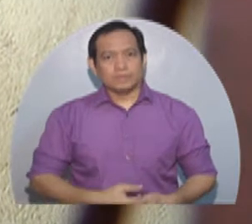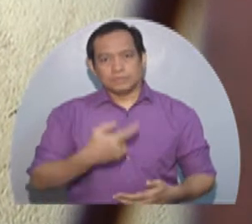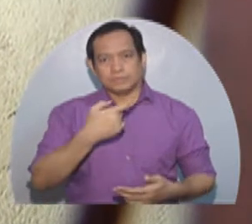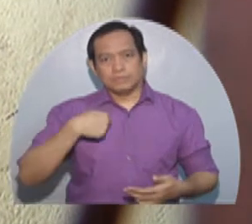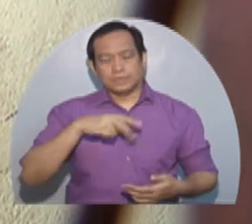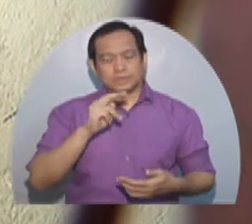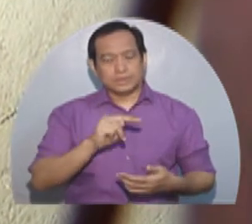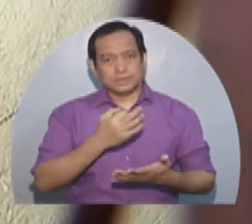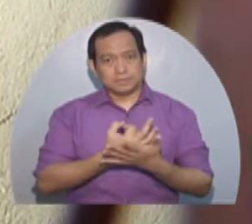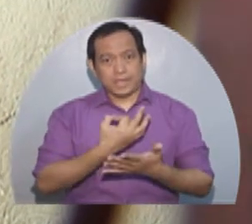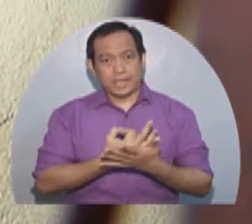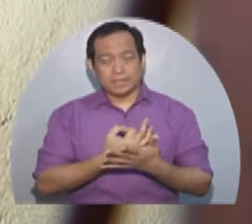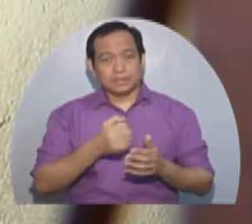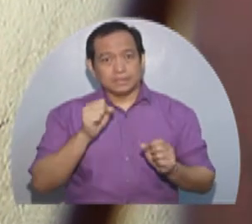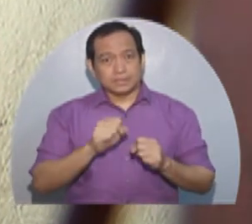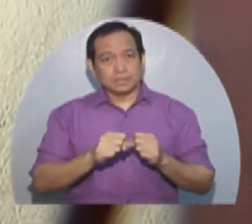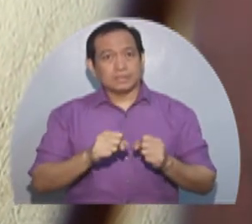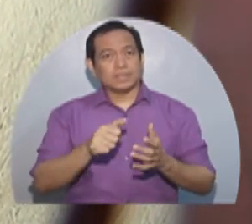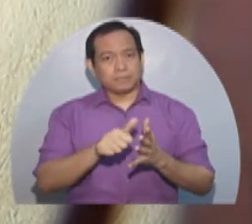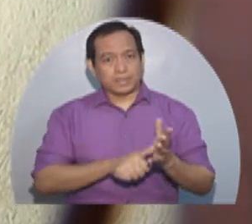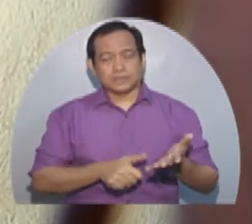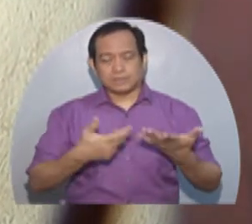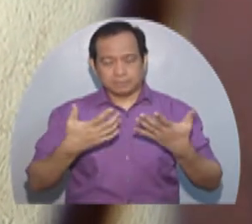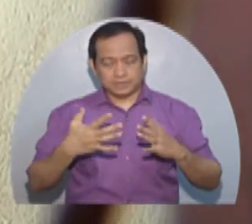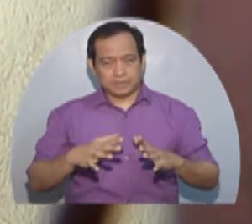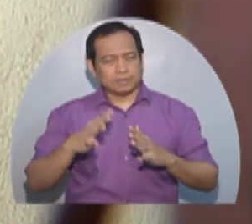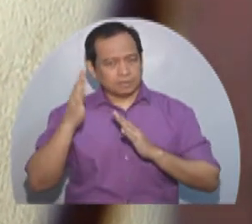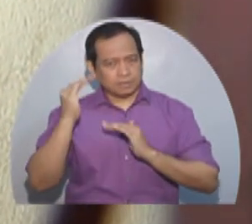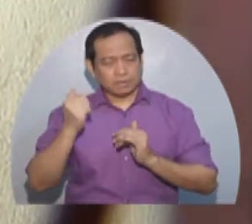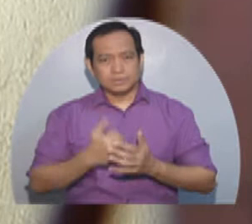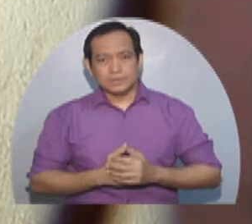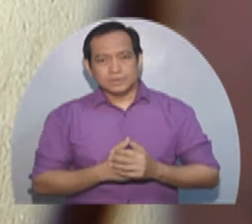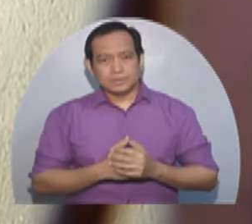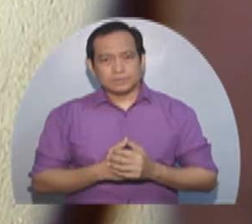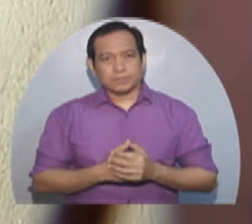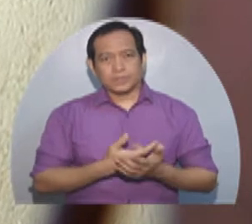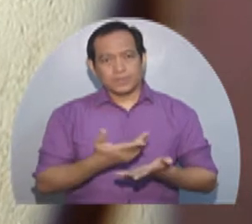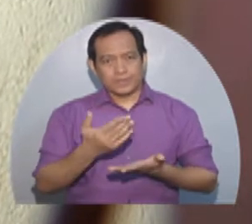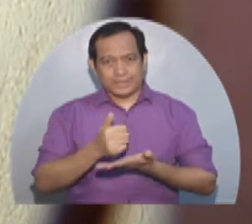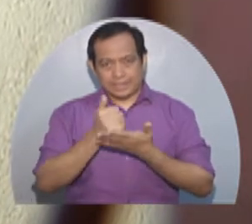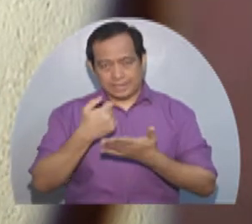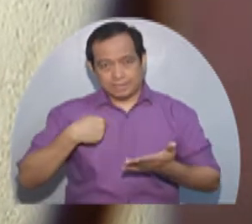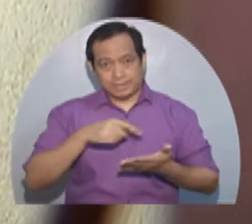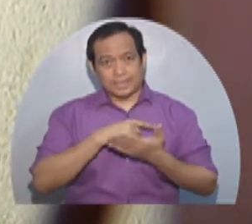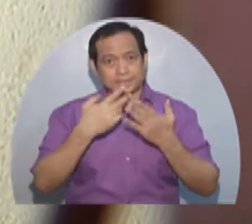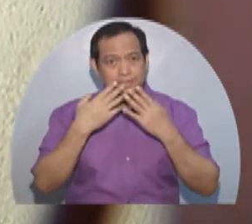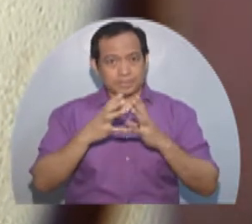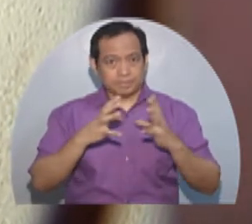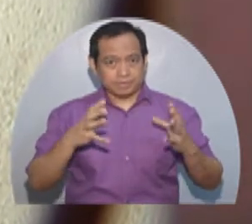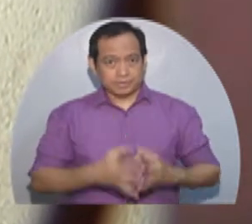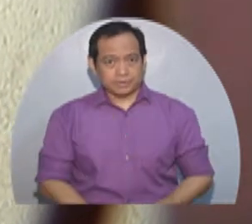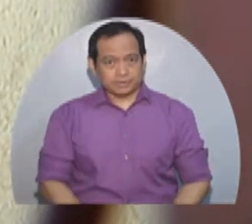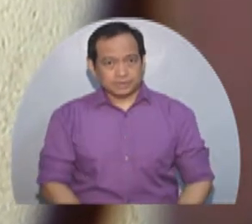sa financial pong kailangan namin para maisagawa po ang kanyang operasyon. Sana po matulungan niyo po kami.